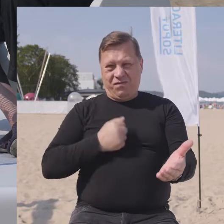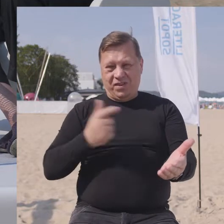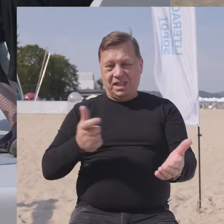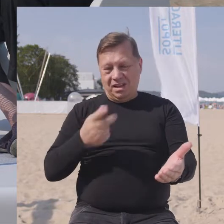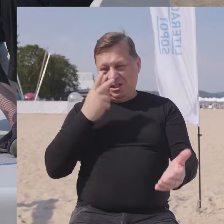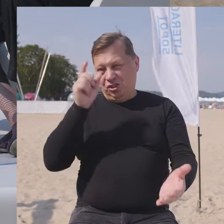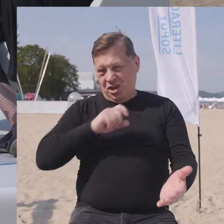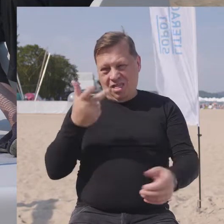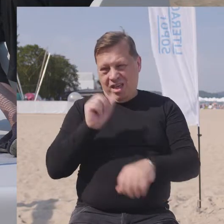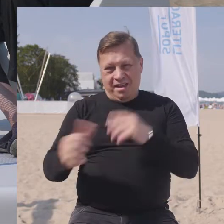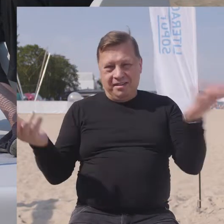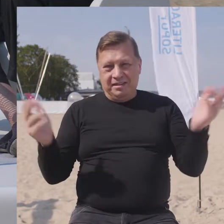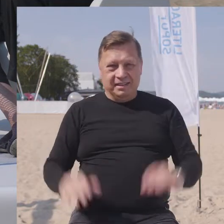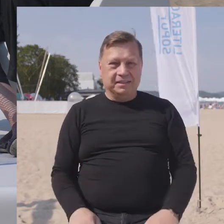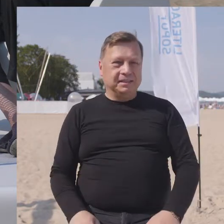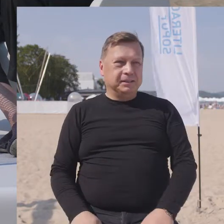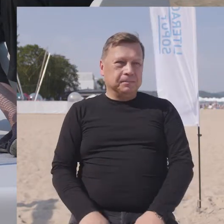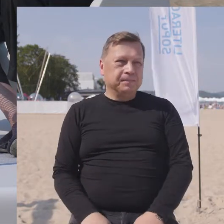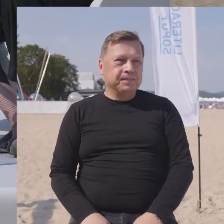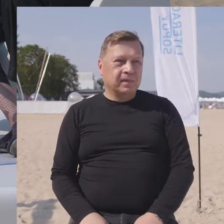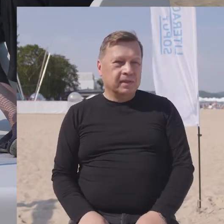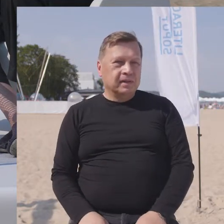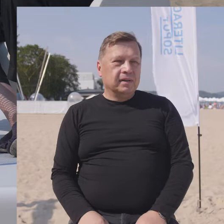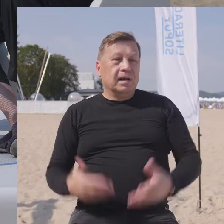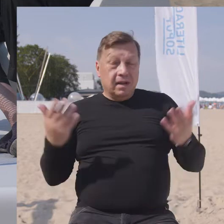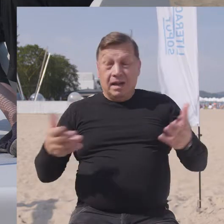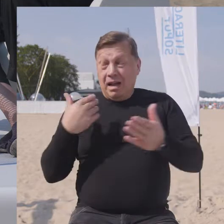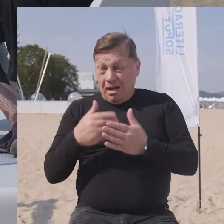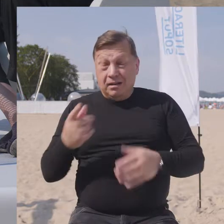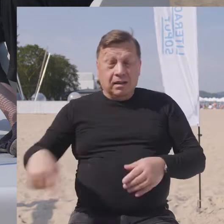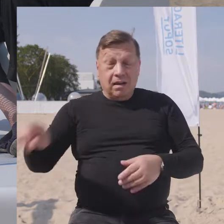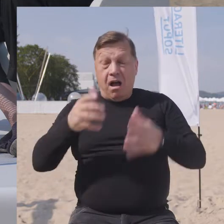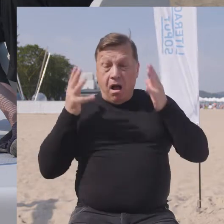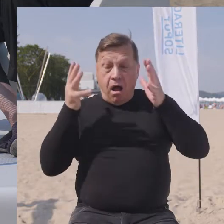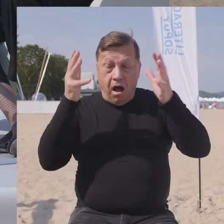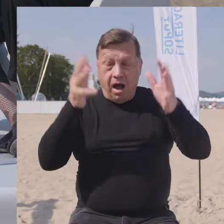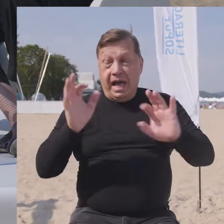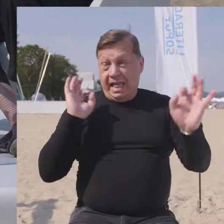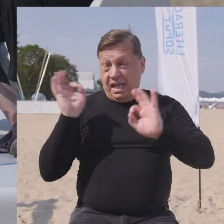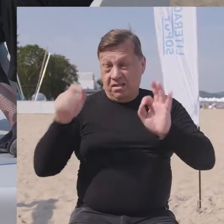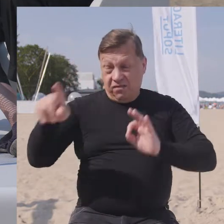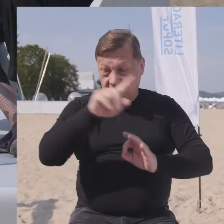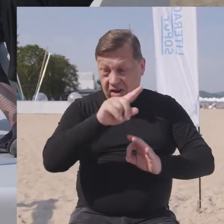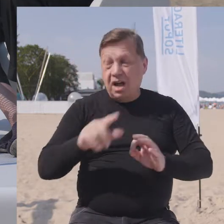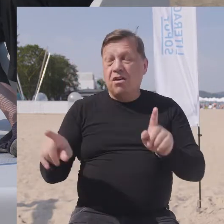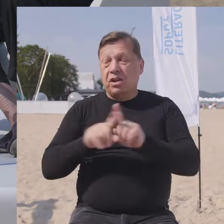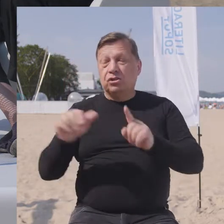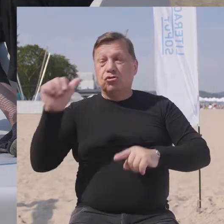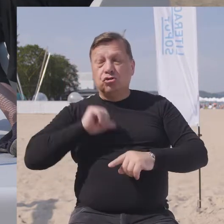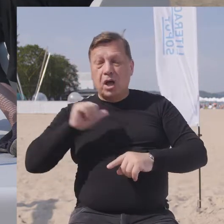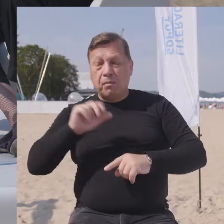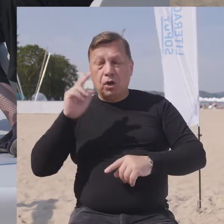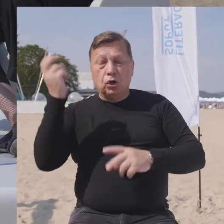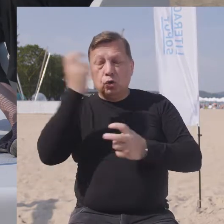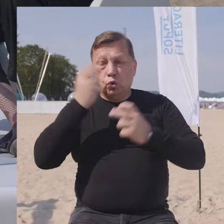źle nie jest. A zatem ten pęd do informacji, ale tu znowu szukania siebie w